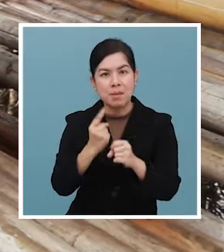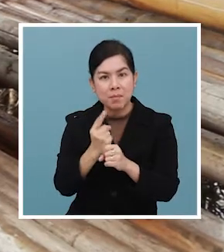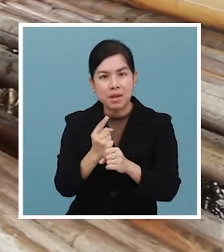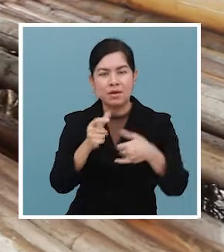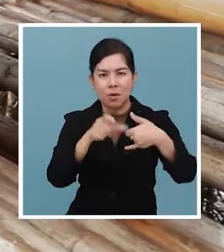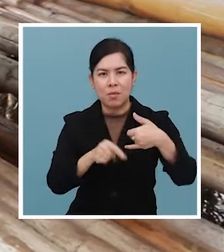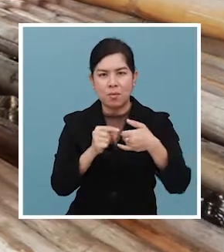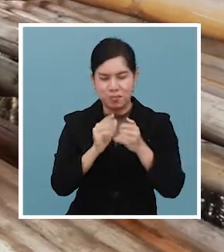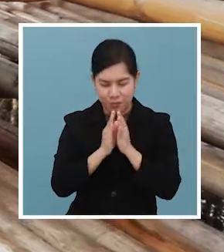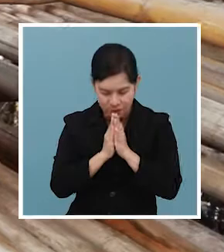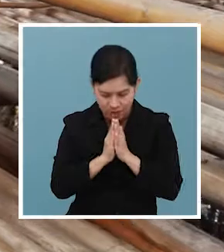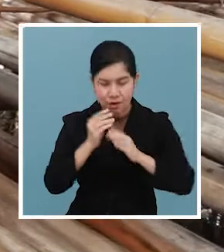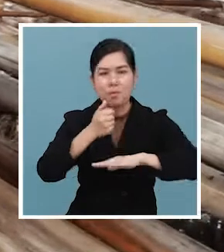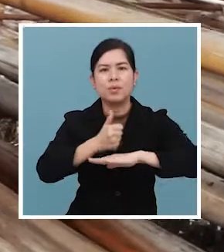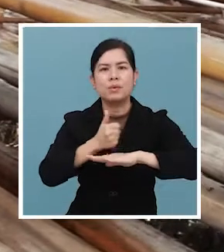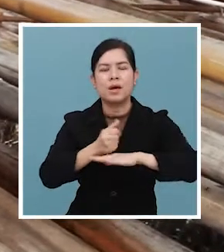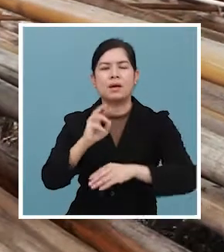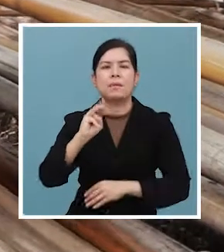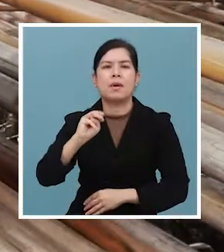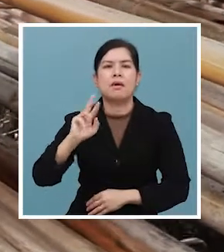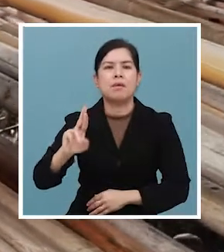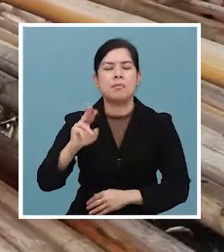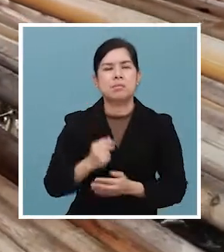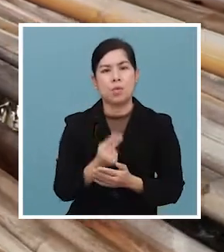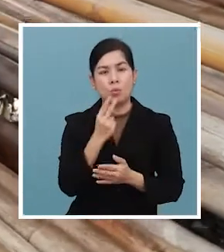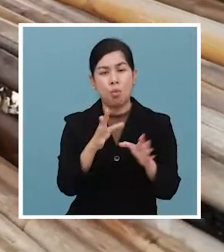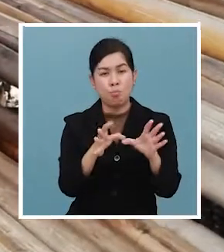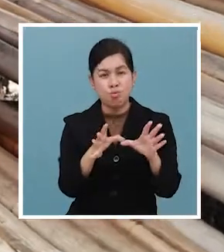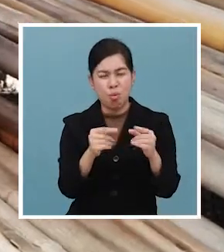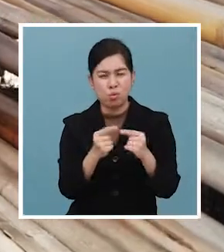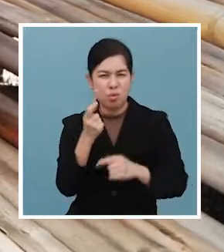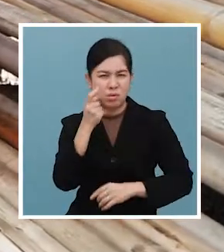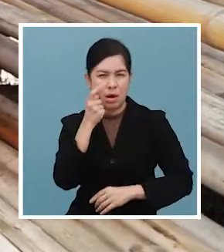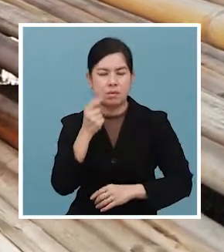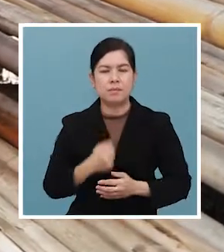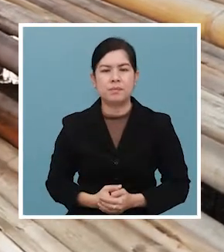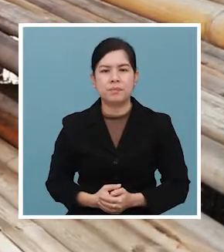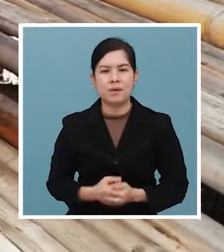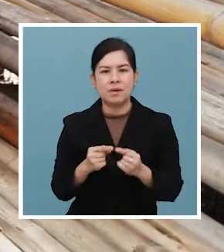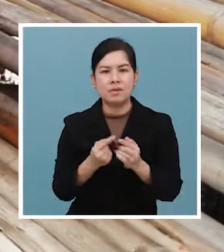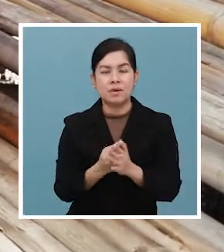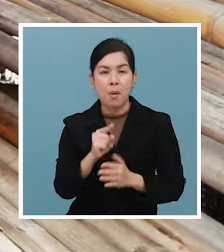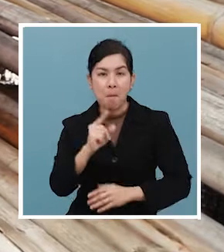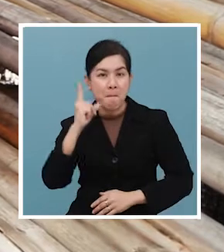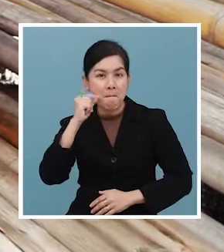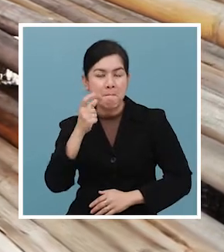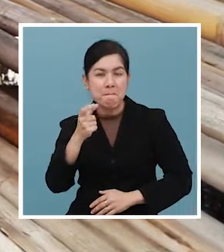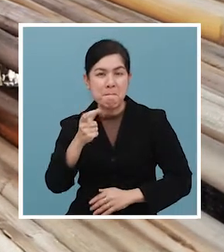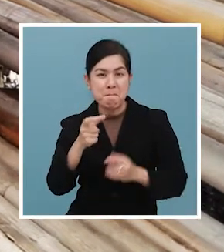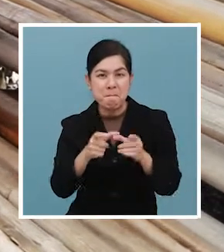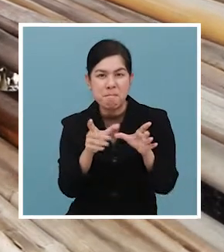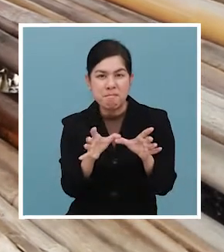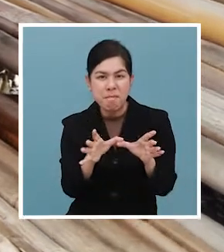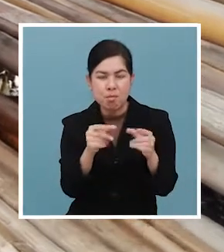ครับผู้ใหญ่มาเรียมครับสวัสดีผู้ใหญ่ครับถ้าครับตัวนี้ปูเบ้อเร่อเลยครับหวยนี้คือปูให้เราเป็นแม่ปูของแบบนี้